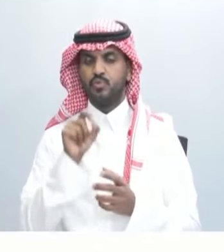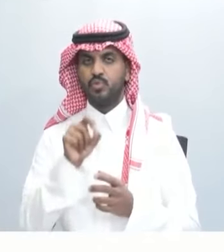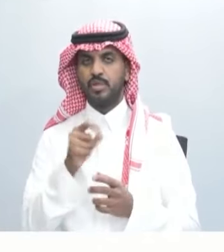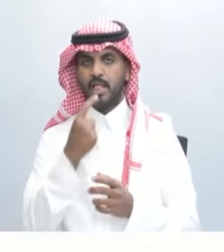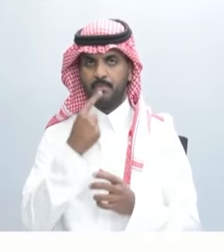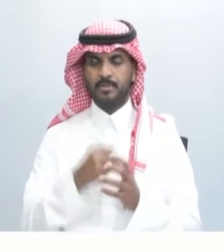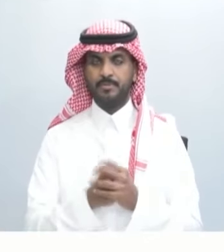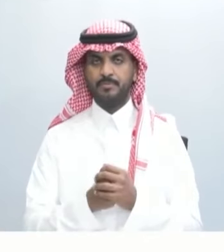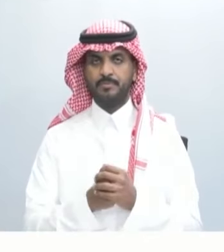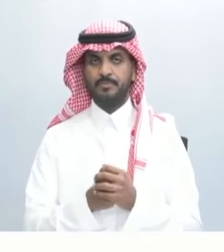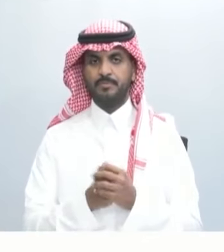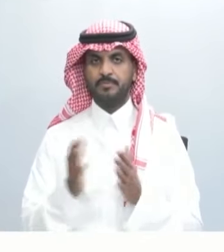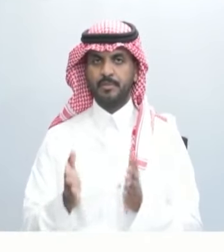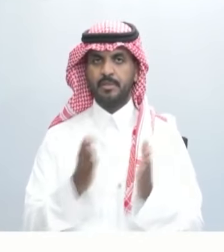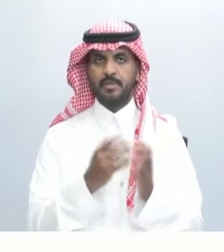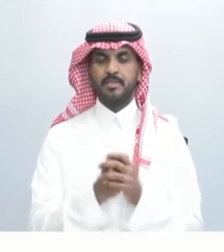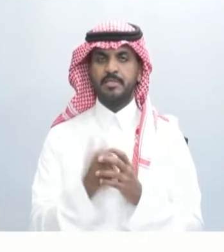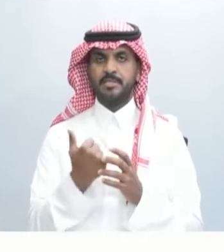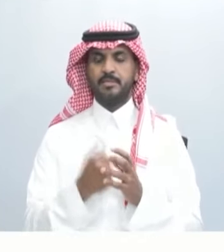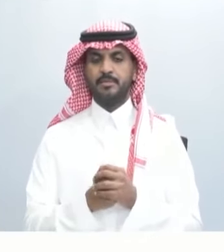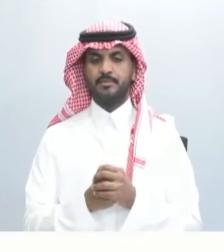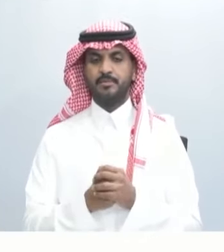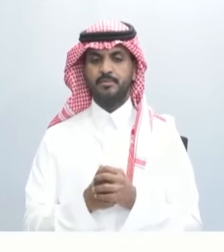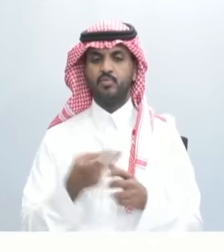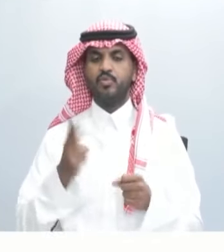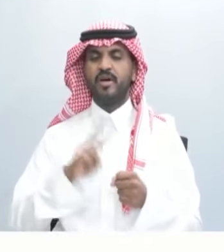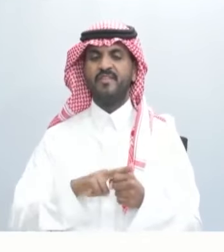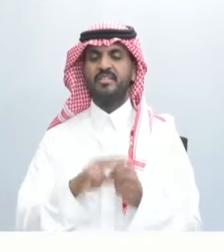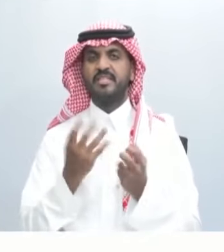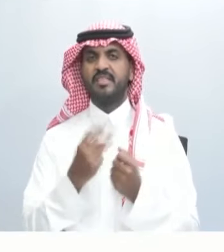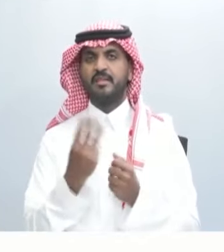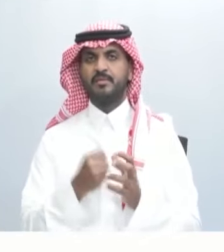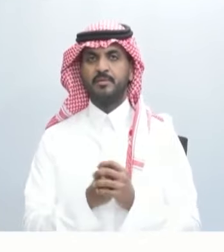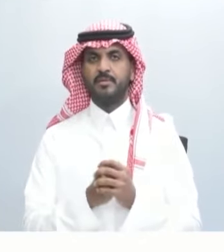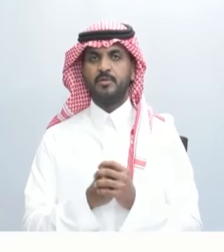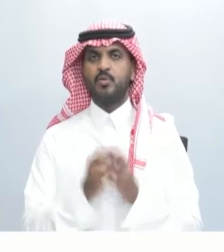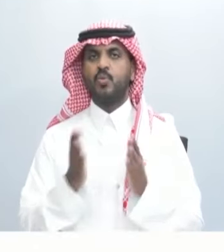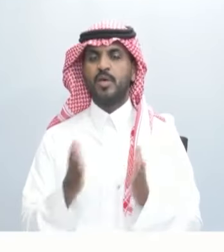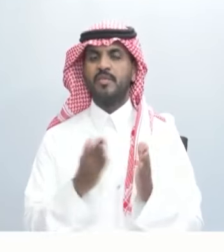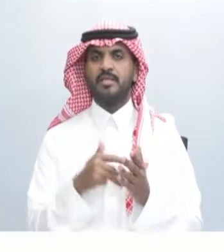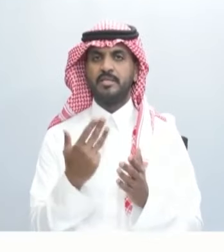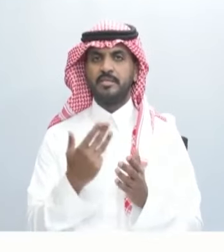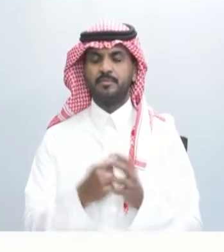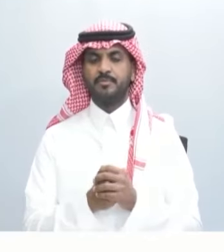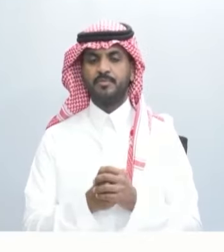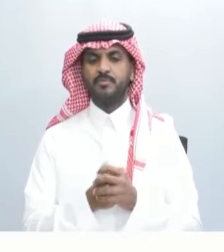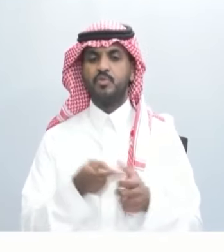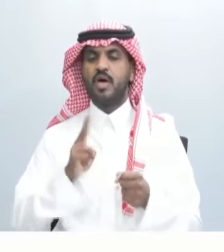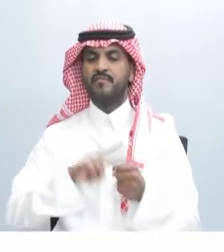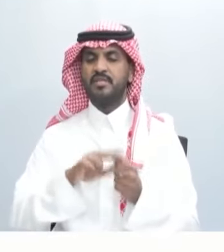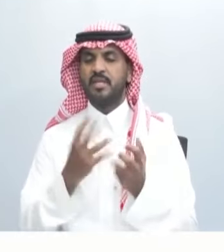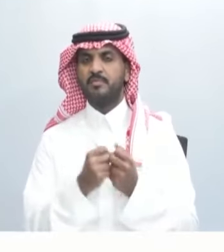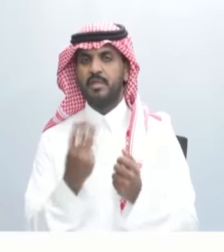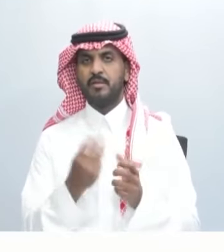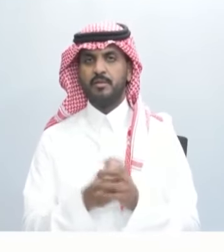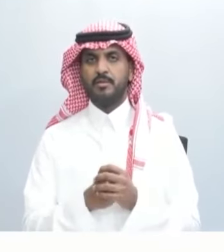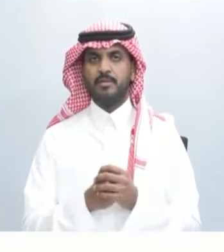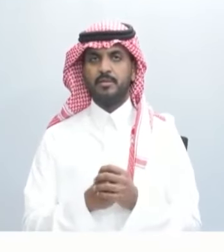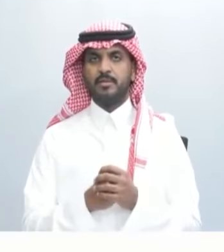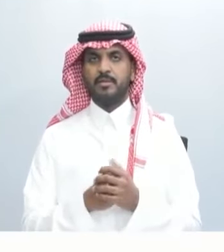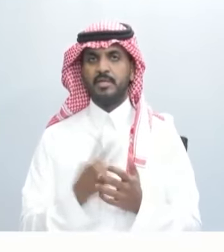حمراء بعد ذلك السته من مضاعفات العدد ثلاثه وكذلك التسعه من مضاعفات العدد ثلاثه